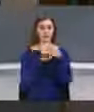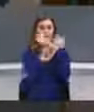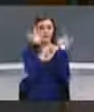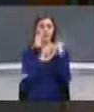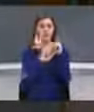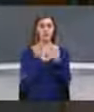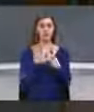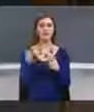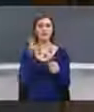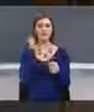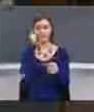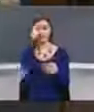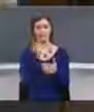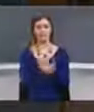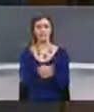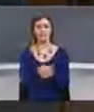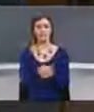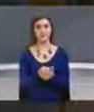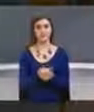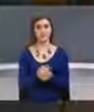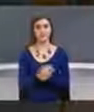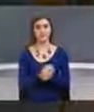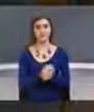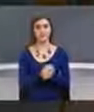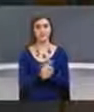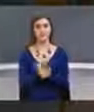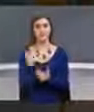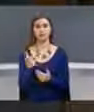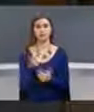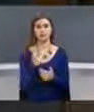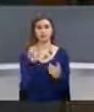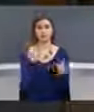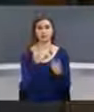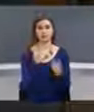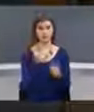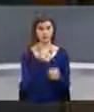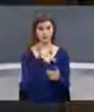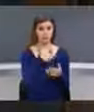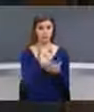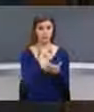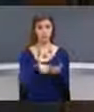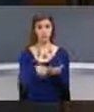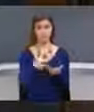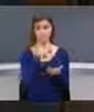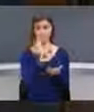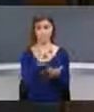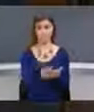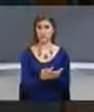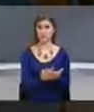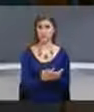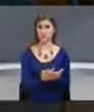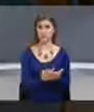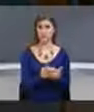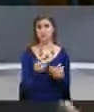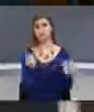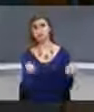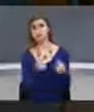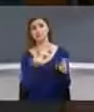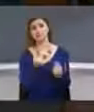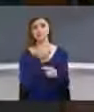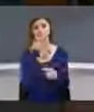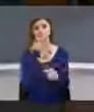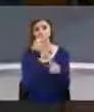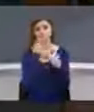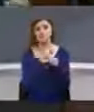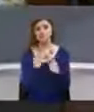ligj do të duhet të zbatohet plotësisht. Duke e lënë agjencinë me kësi kompetenca, do më thonë në nivel të promovimit